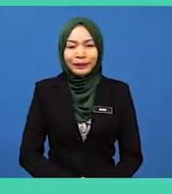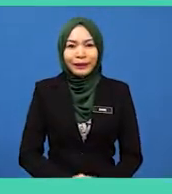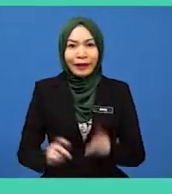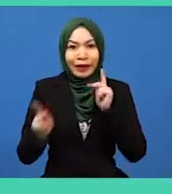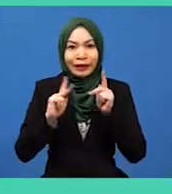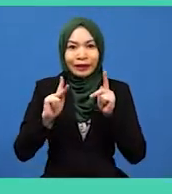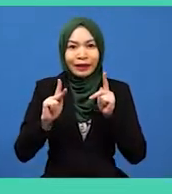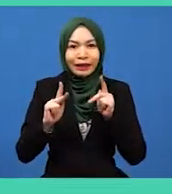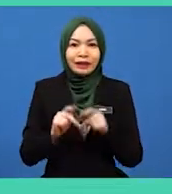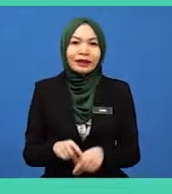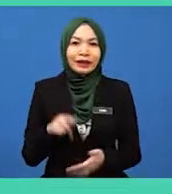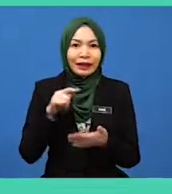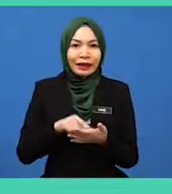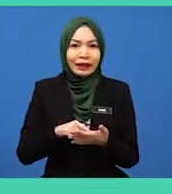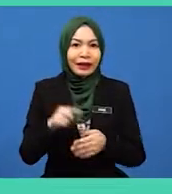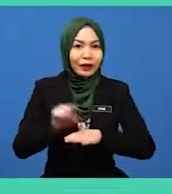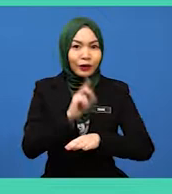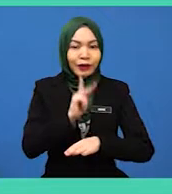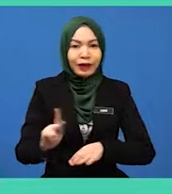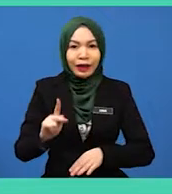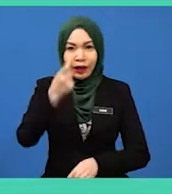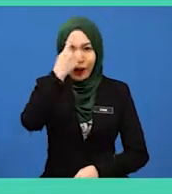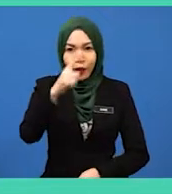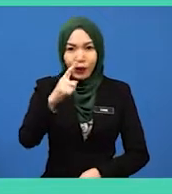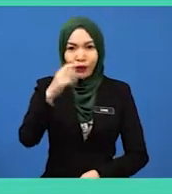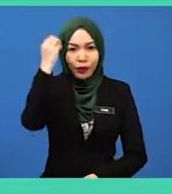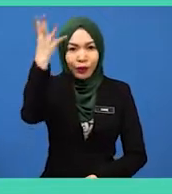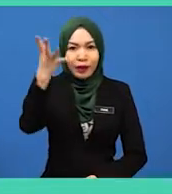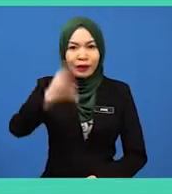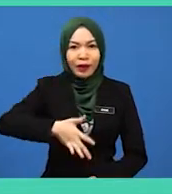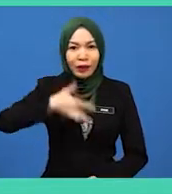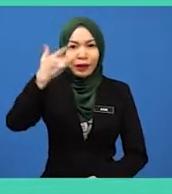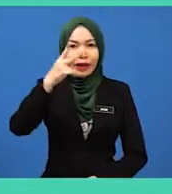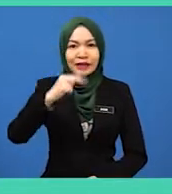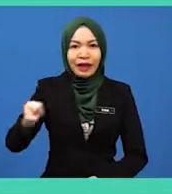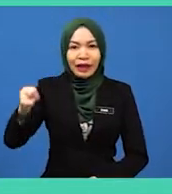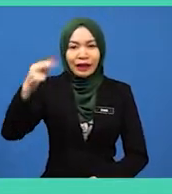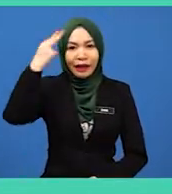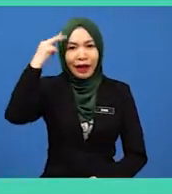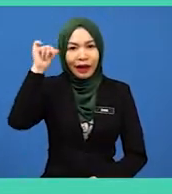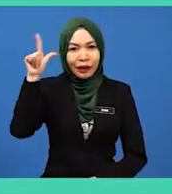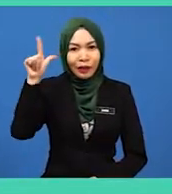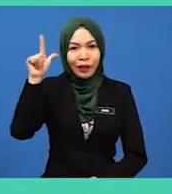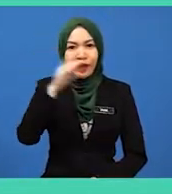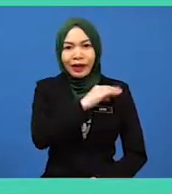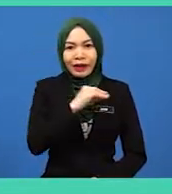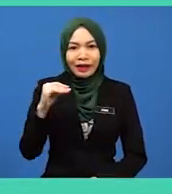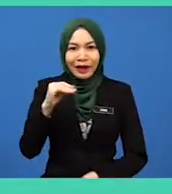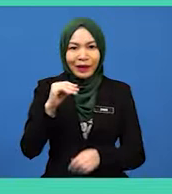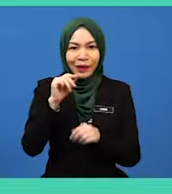Kata seru amboi digunakan untuk menyatakan perasaan kagum dan memuji.